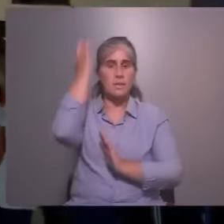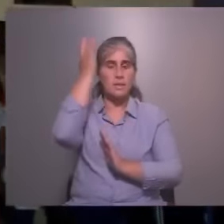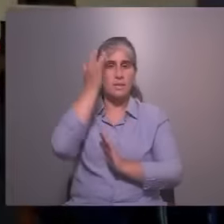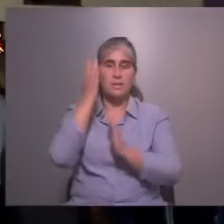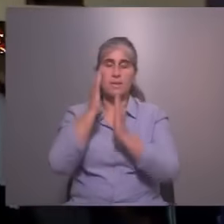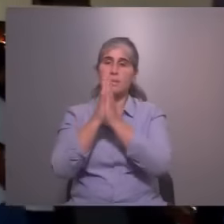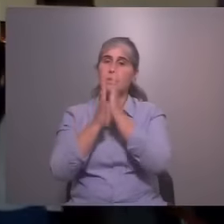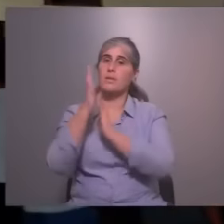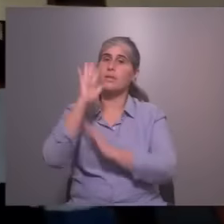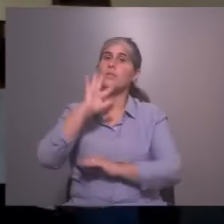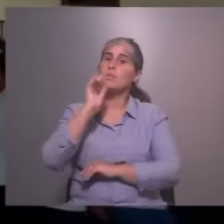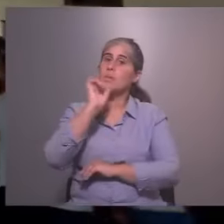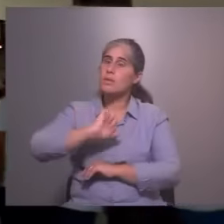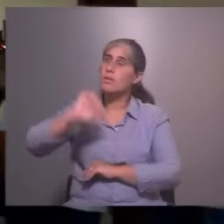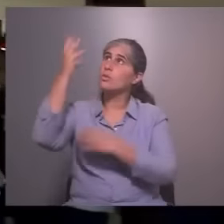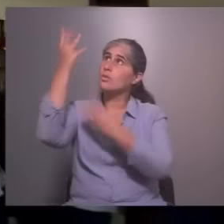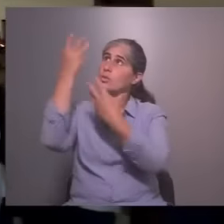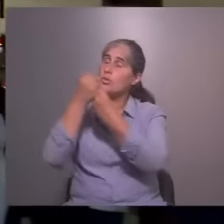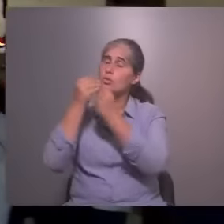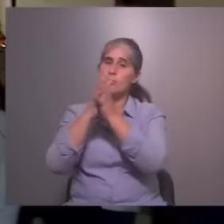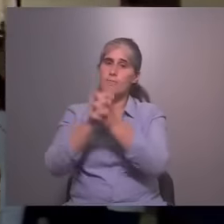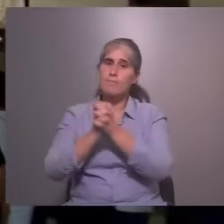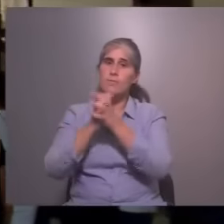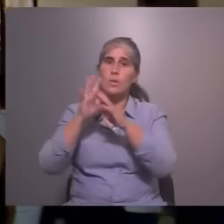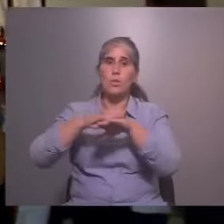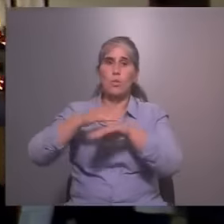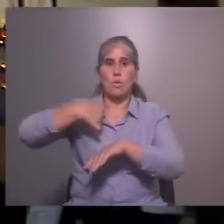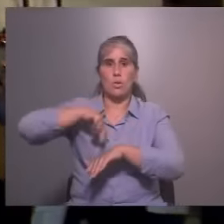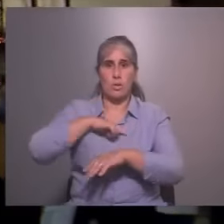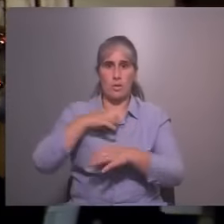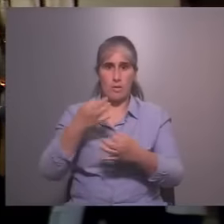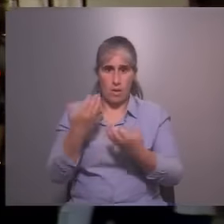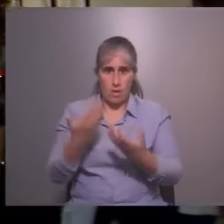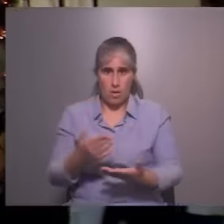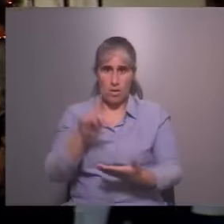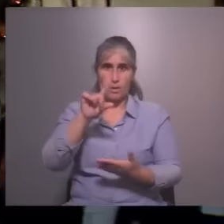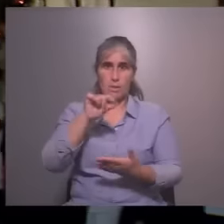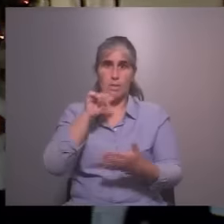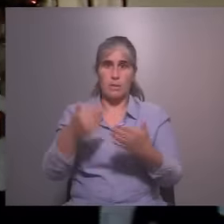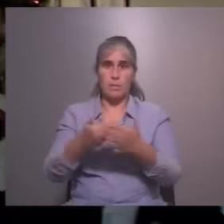and blessed is the fruit of thy womb, Jesus.